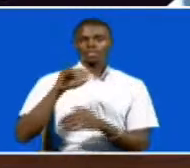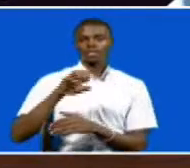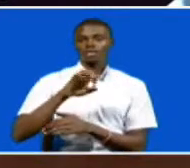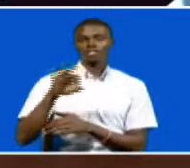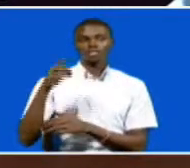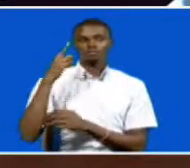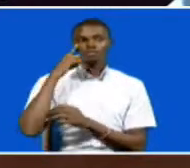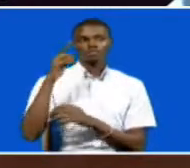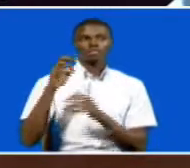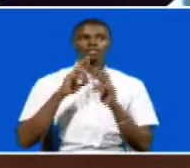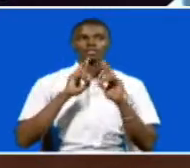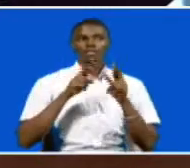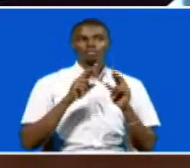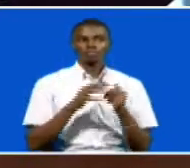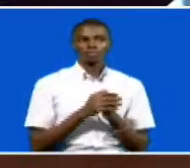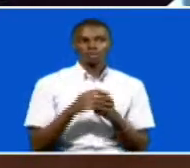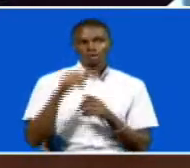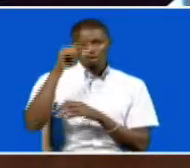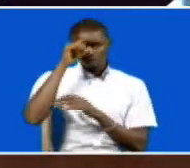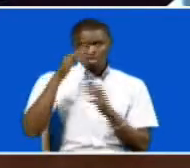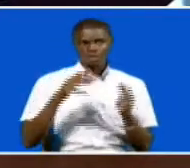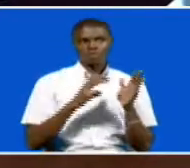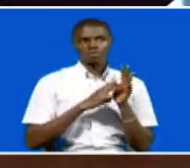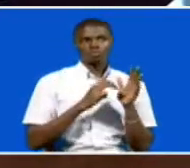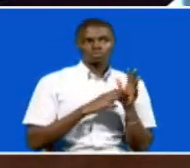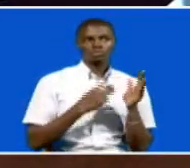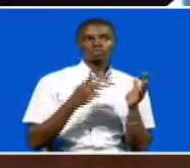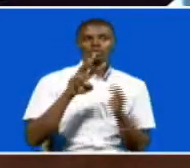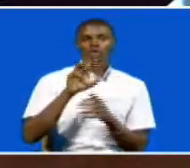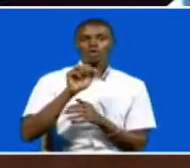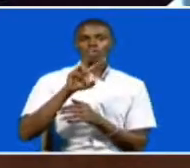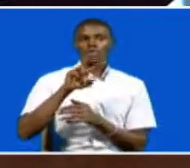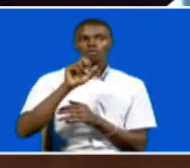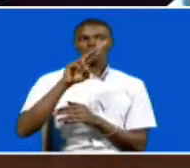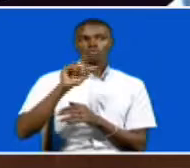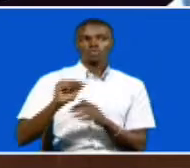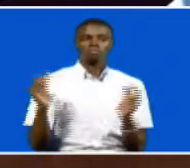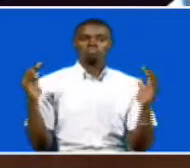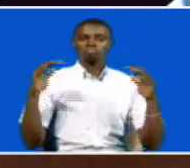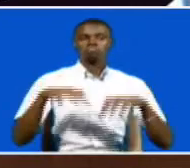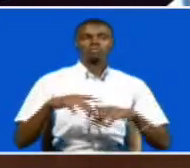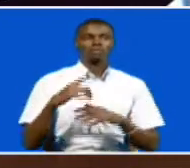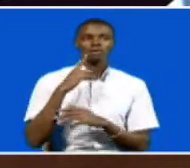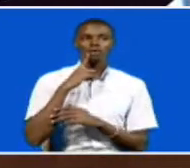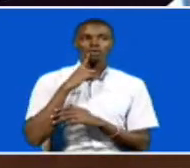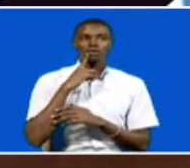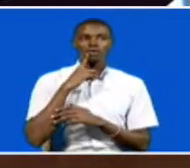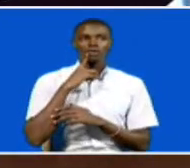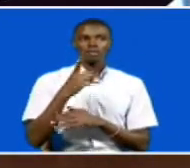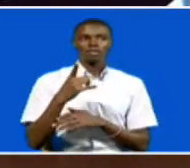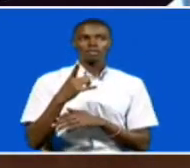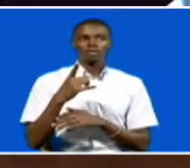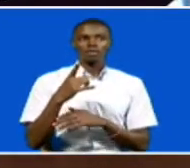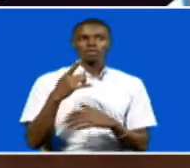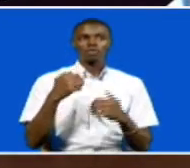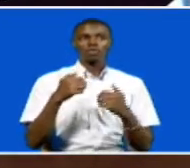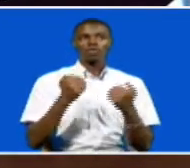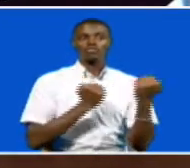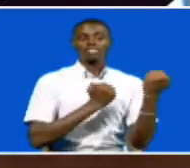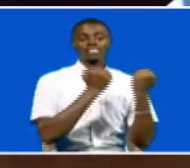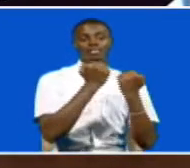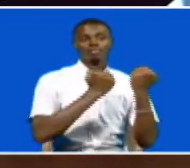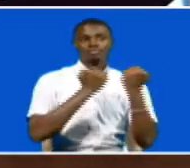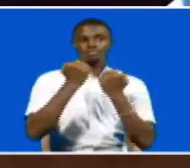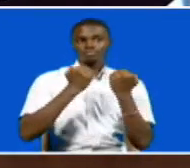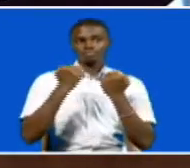Taarifa hiyo, tukiangazia taarifa nyingine, ni kwamba gavana Machakos Wavinya Ndeti alijumuika na mamia ya mashabiki wa mashindano ya kitaifa ya magari ya safari